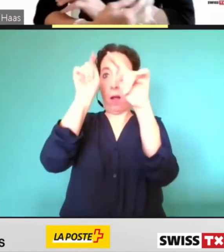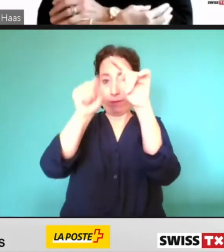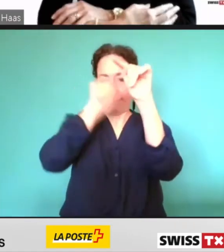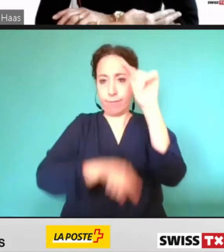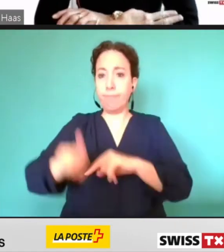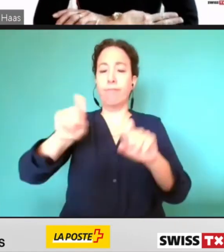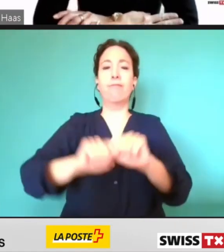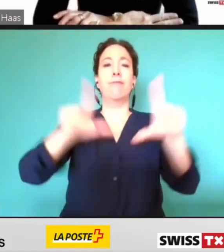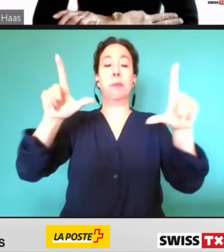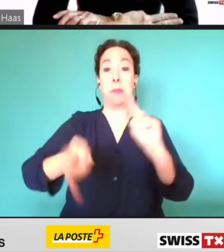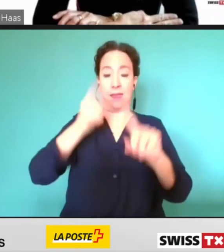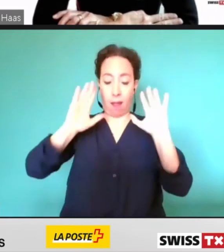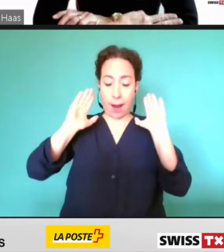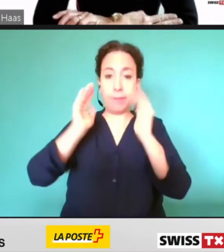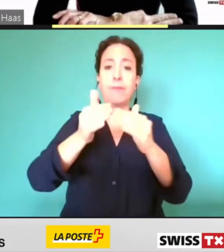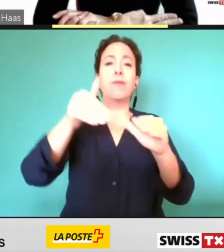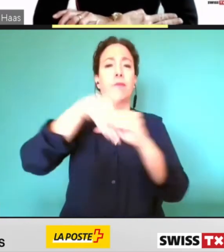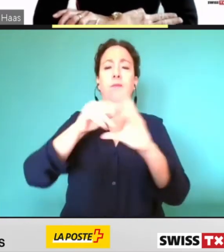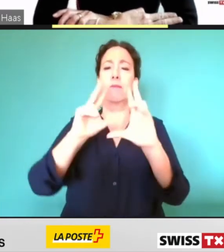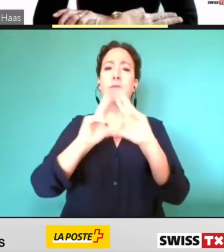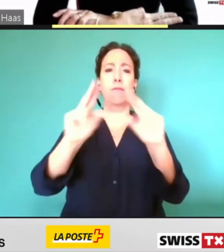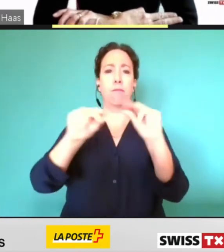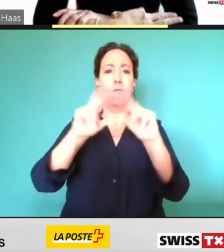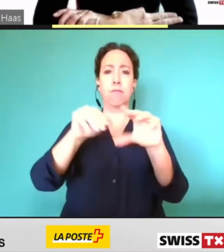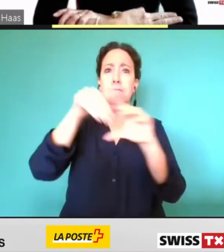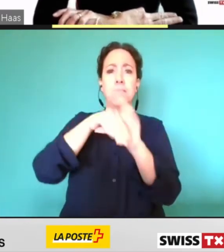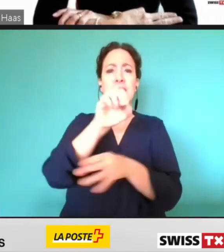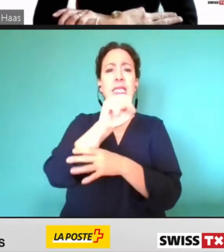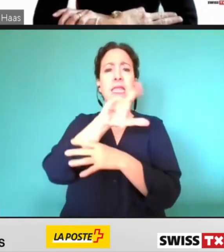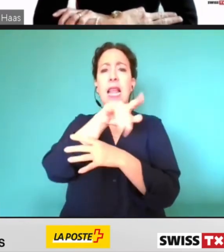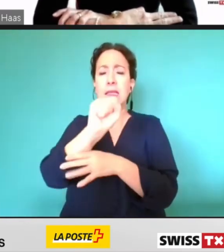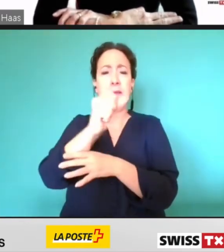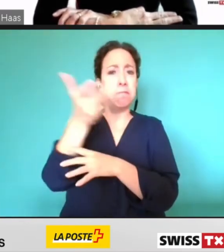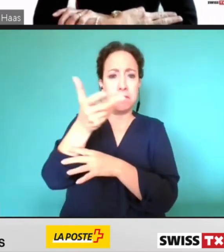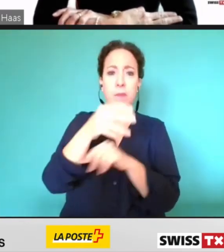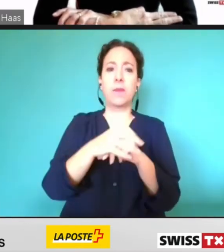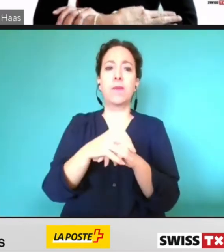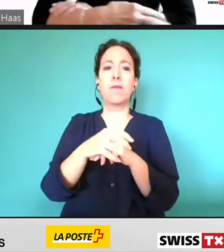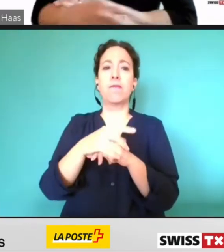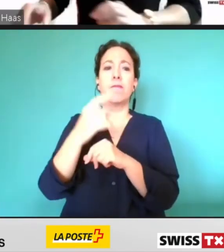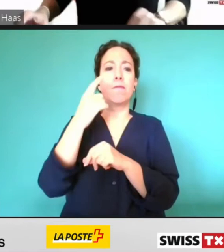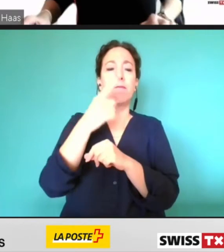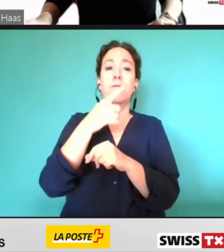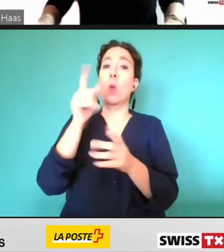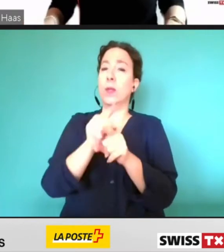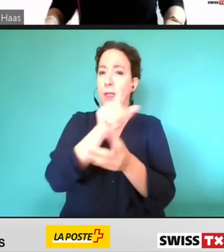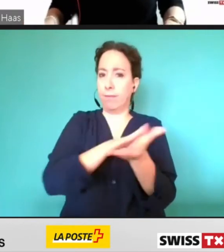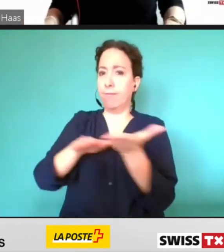spécifique qui explique bien Silas. Ici, l'application est lancée aussi.